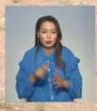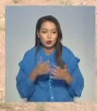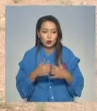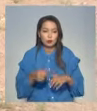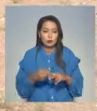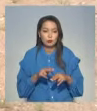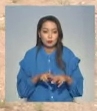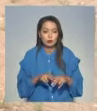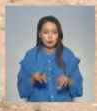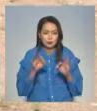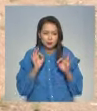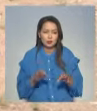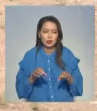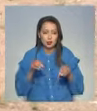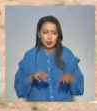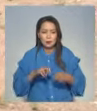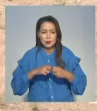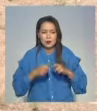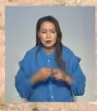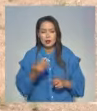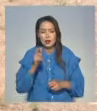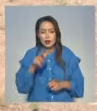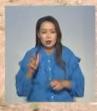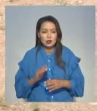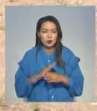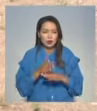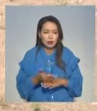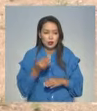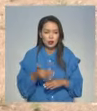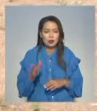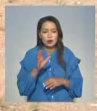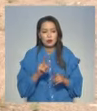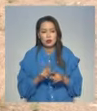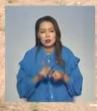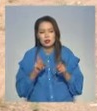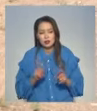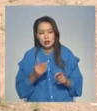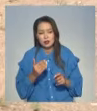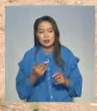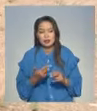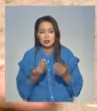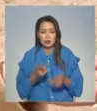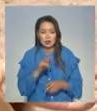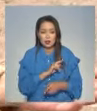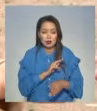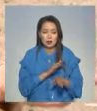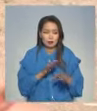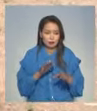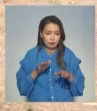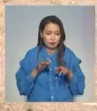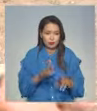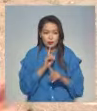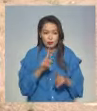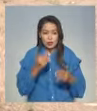өте орынды мәселе. Өйткені адамдар келіп, осы арада отырып, өзінің тіршілігін жасамаса, бұл жерде